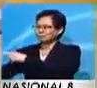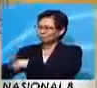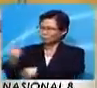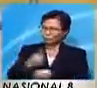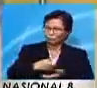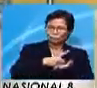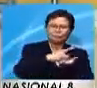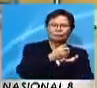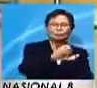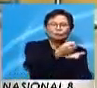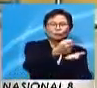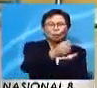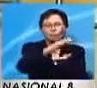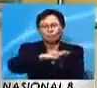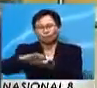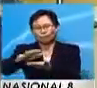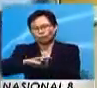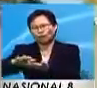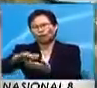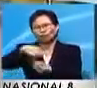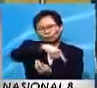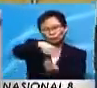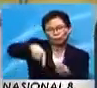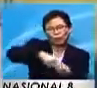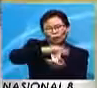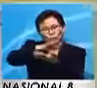bantuan membersihkan kawasan sekitar